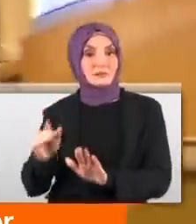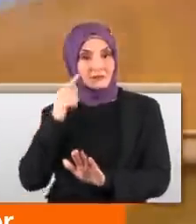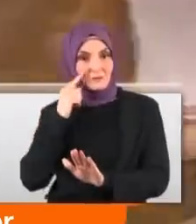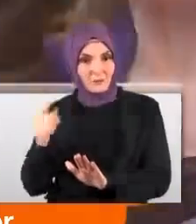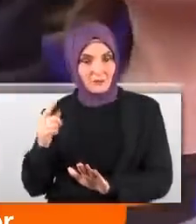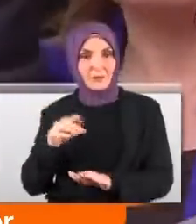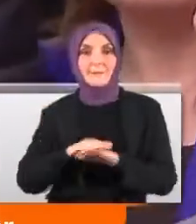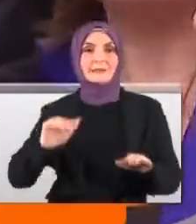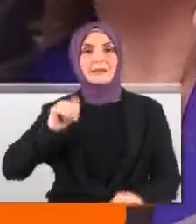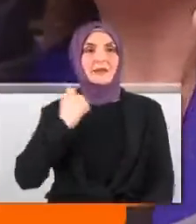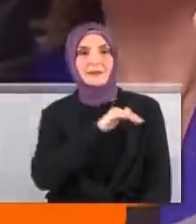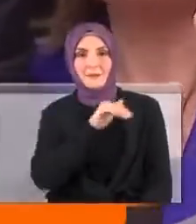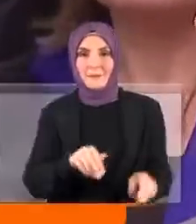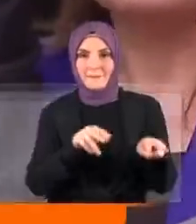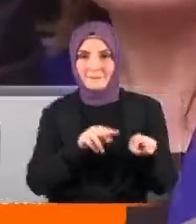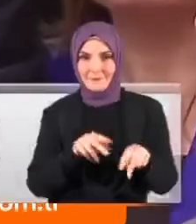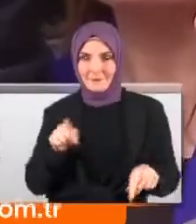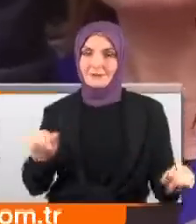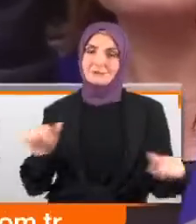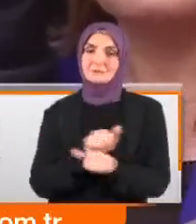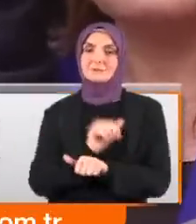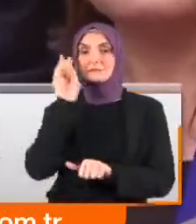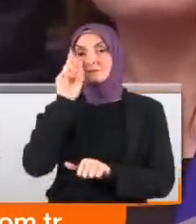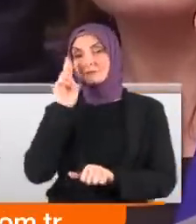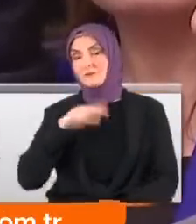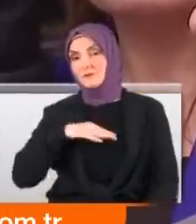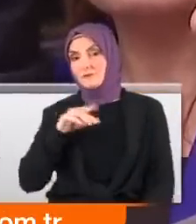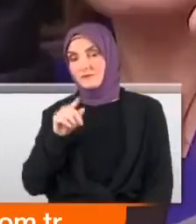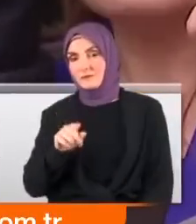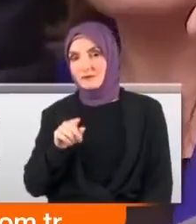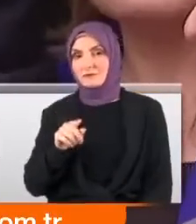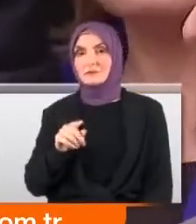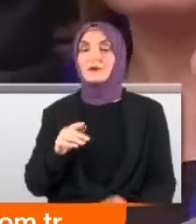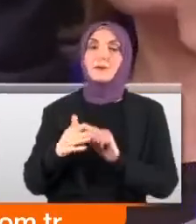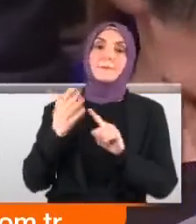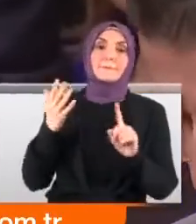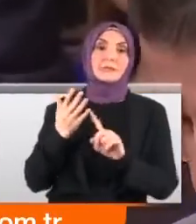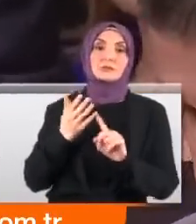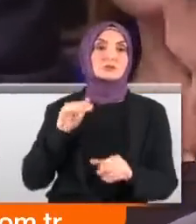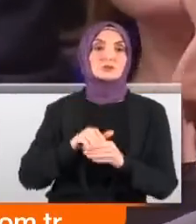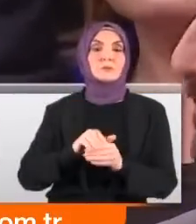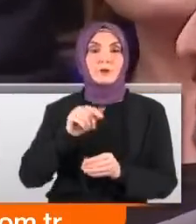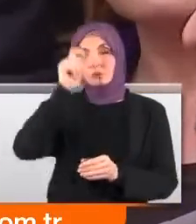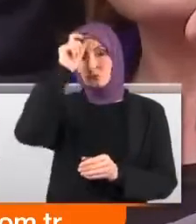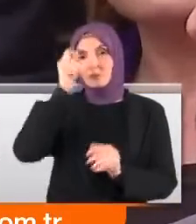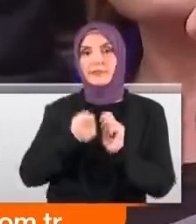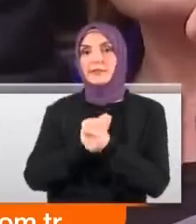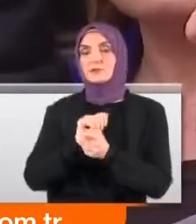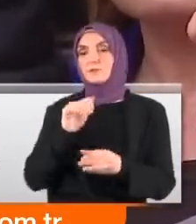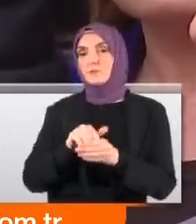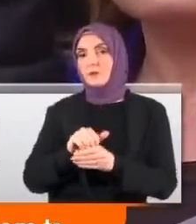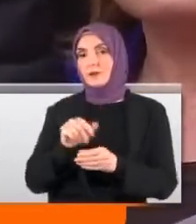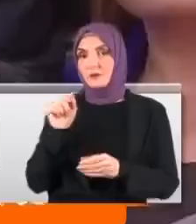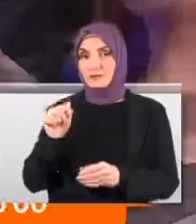beraberinde getirdi. CHP'nin listelerini açtığı 5. parti ise Türkiye Değişim Partisi oldu. Partinin genel başkanı